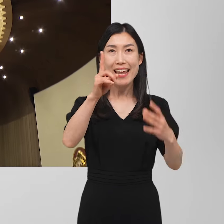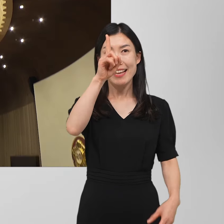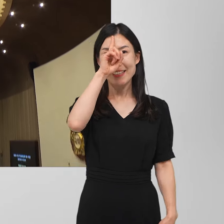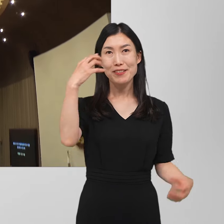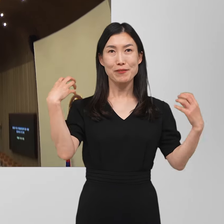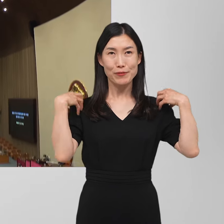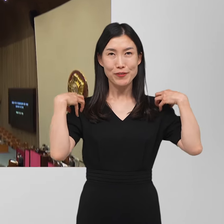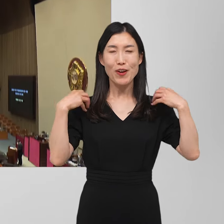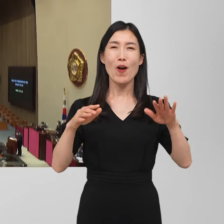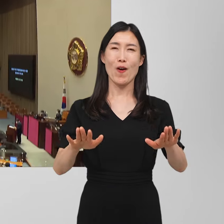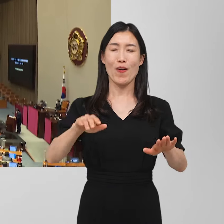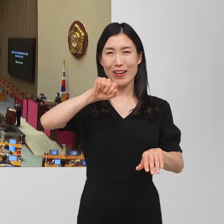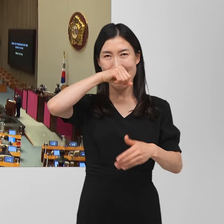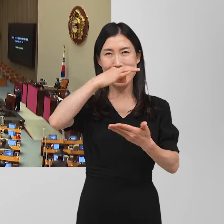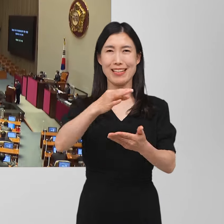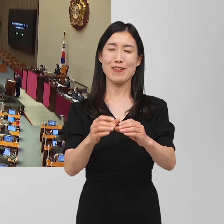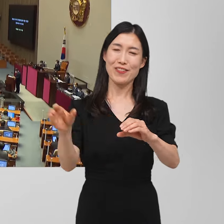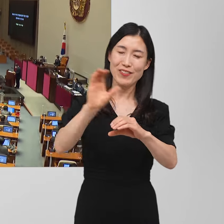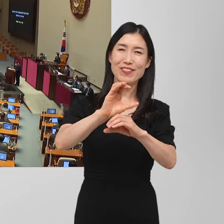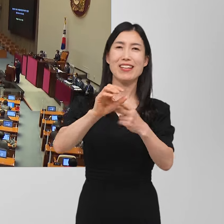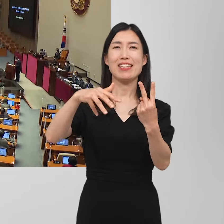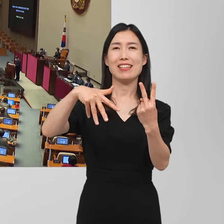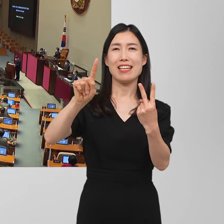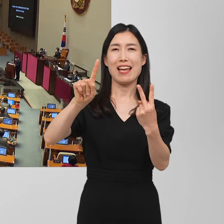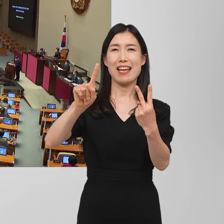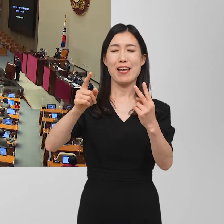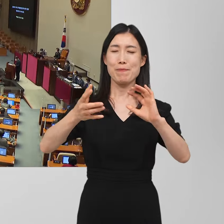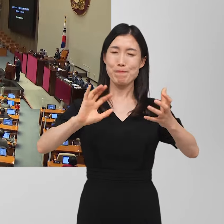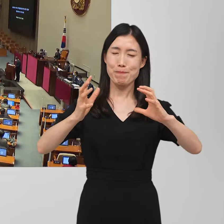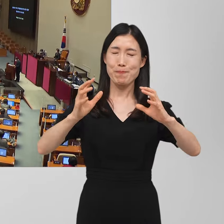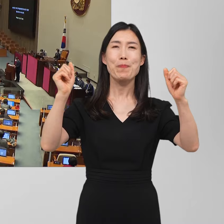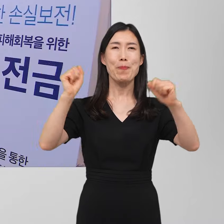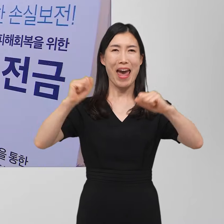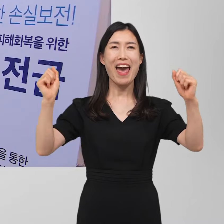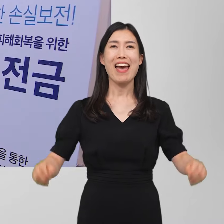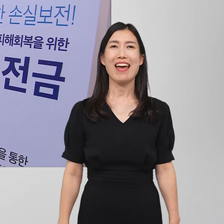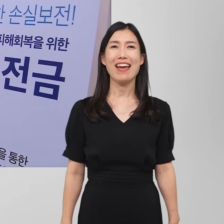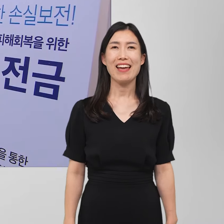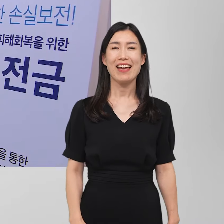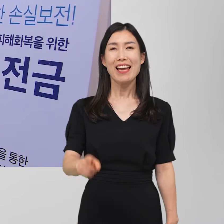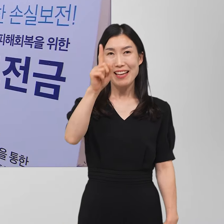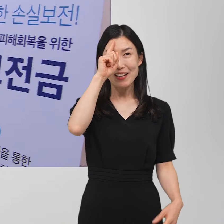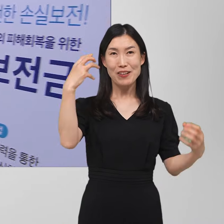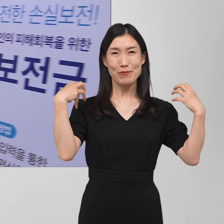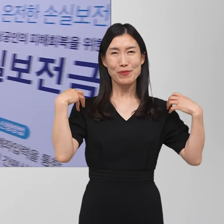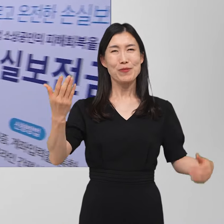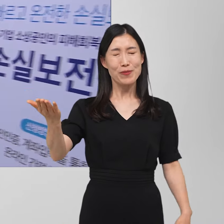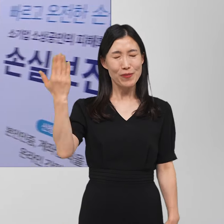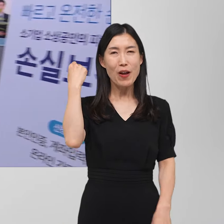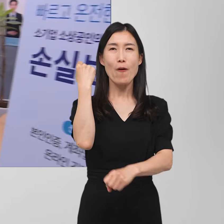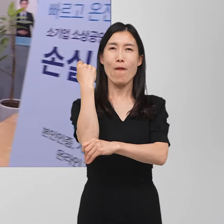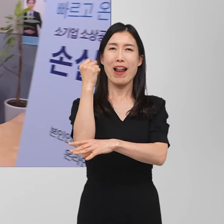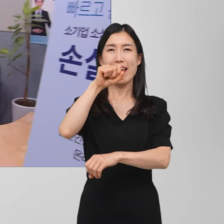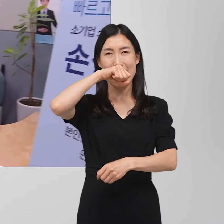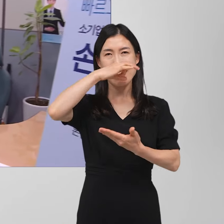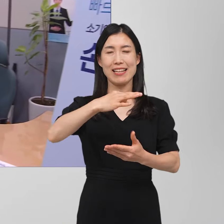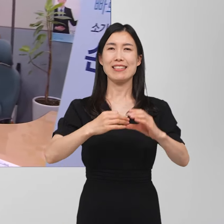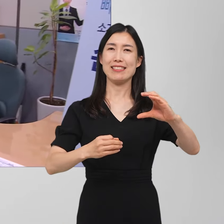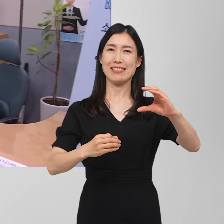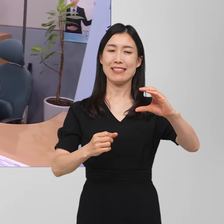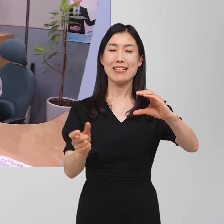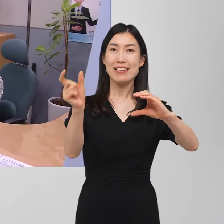올해 2차 추경 계획안이 심의 의결됐습니다. 앞서 정부가 제출한 추경안보다 2조 6천억 원